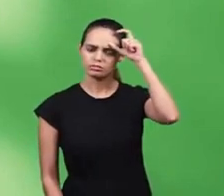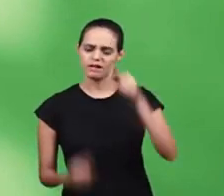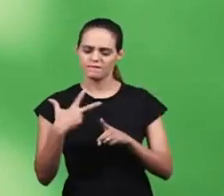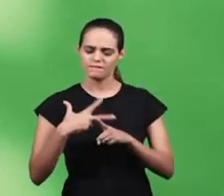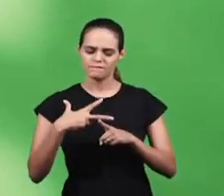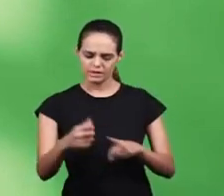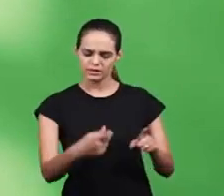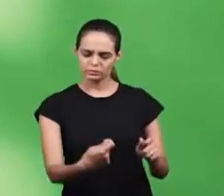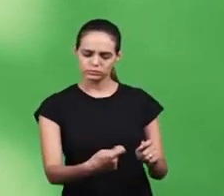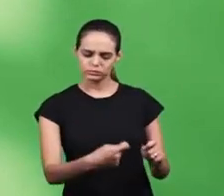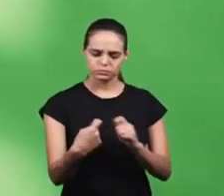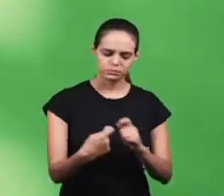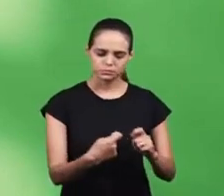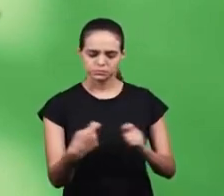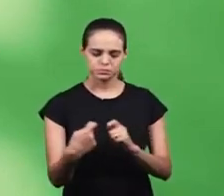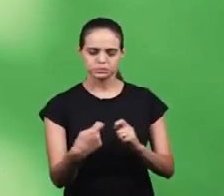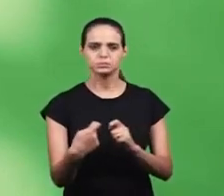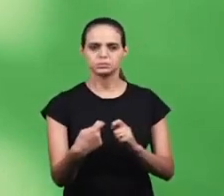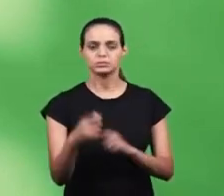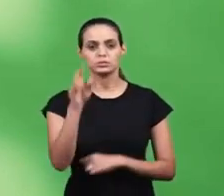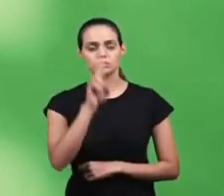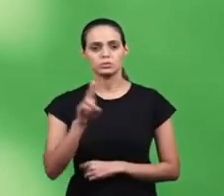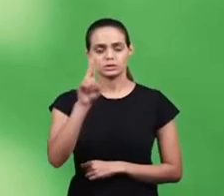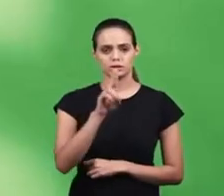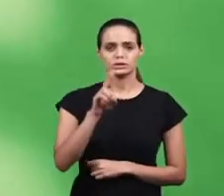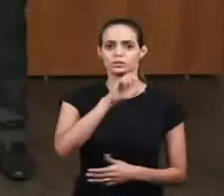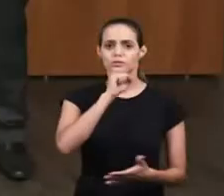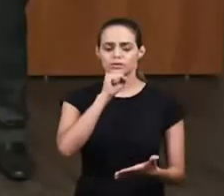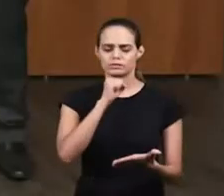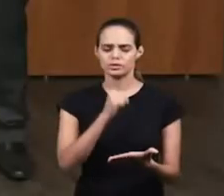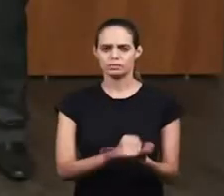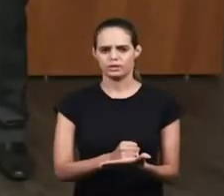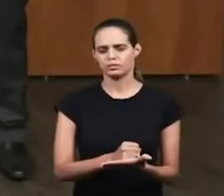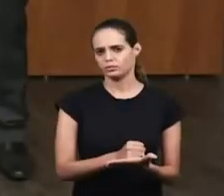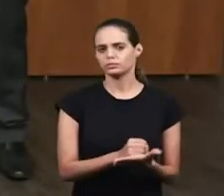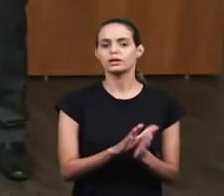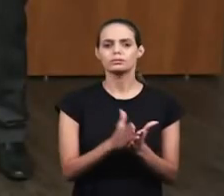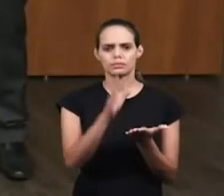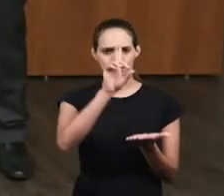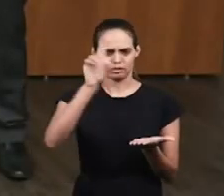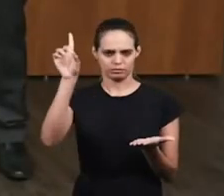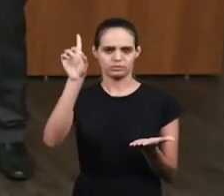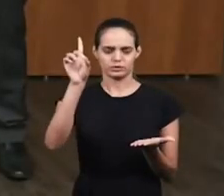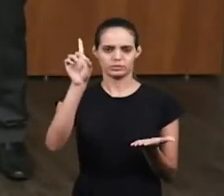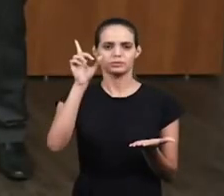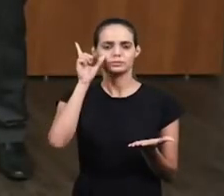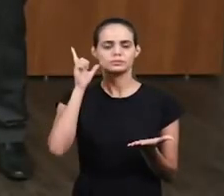besiegt die Versuchungen, indem er das Wort, das Alte Testament verwendet, indem er